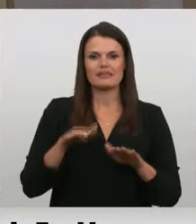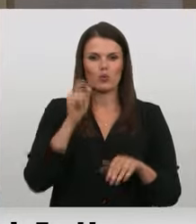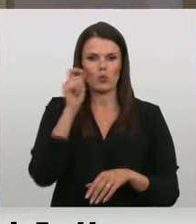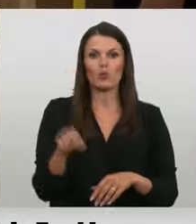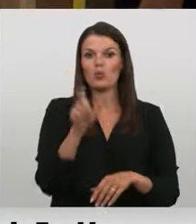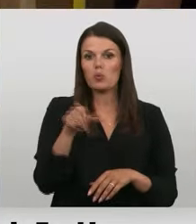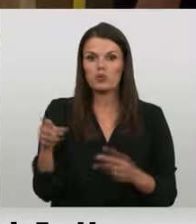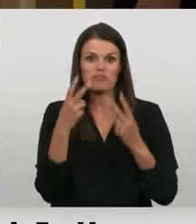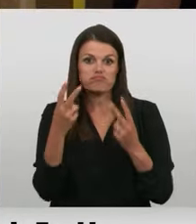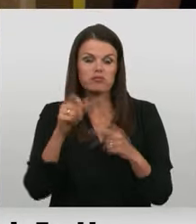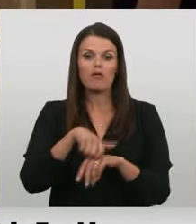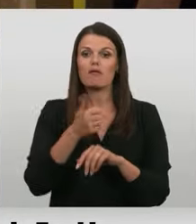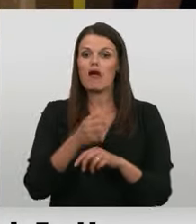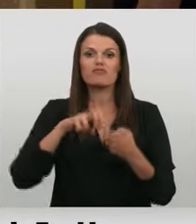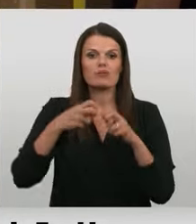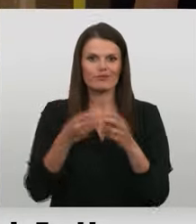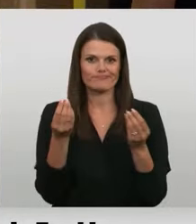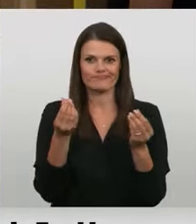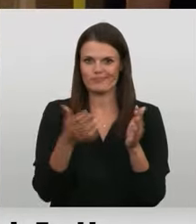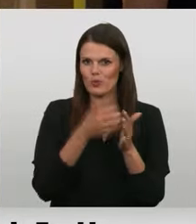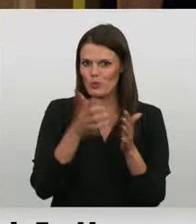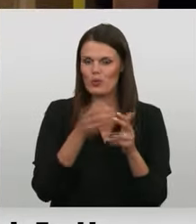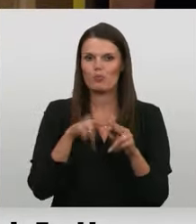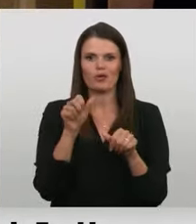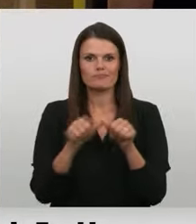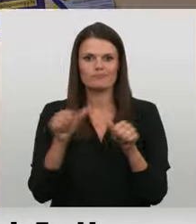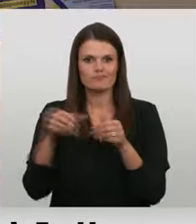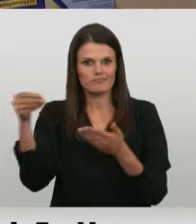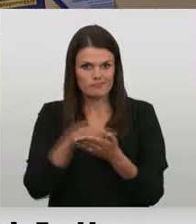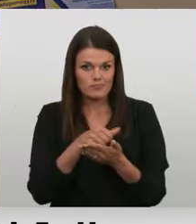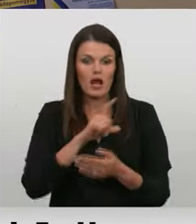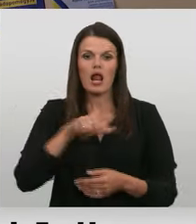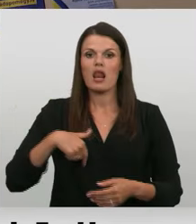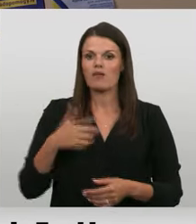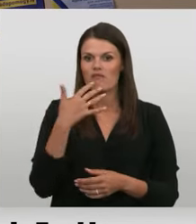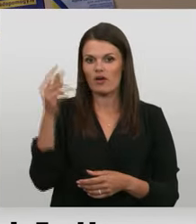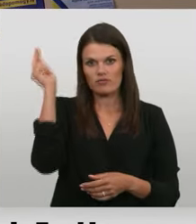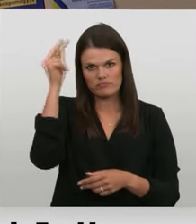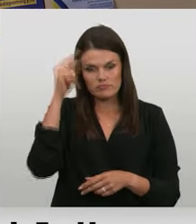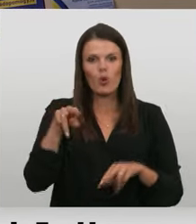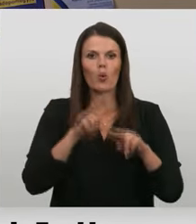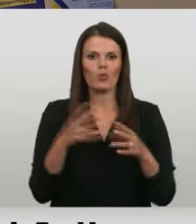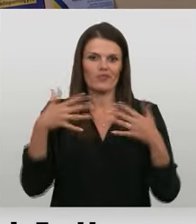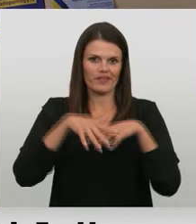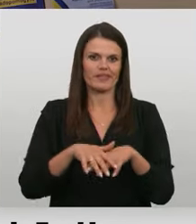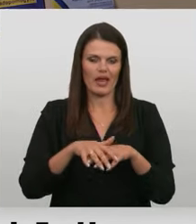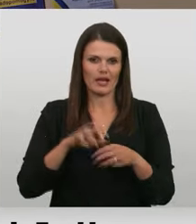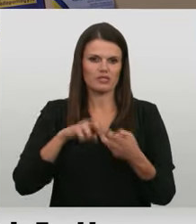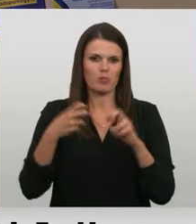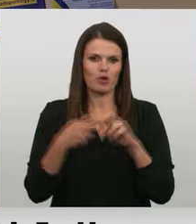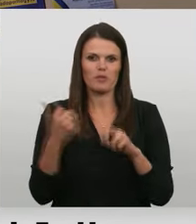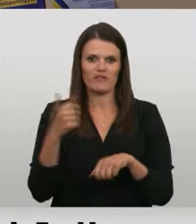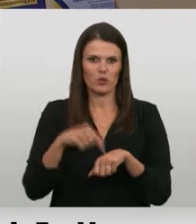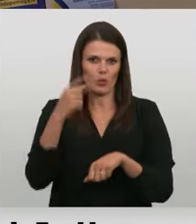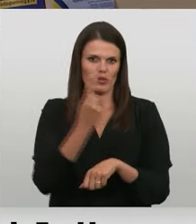ka galvenā problēma bēgļiem ir naudas trūkums un medicīnas apmaksa. Latviešu valodas apguve, kā arī integrācijas trūkums, jo viņi